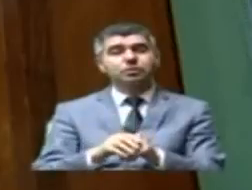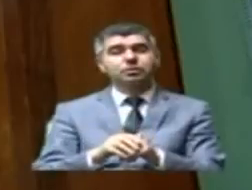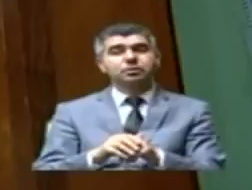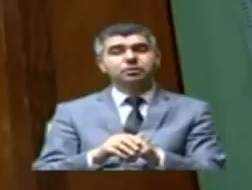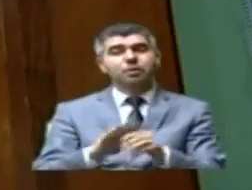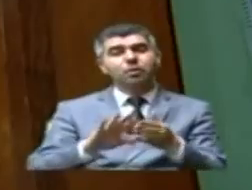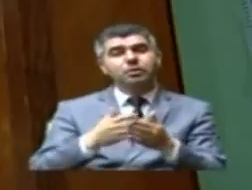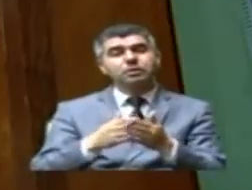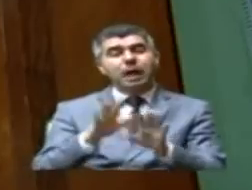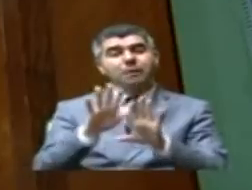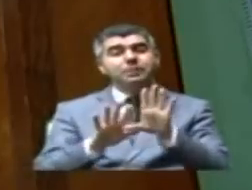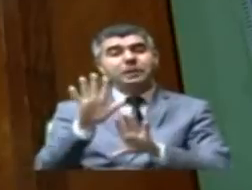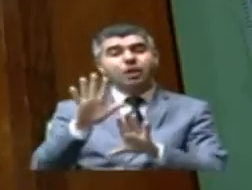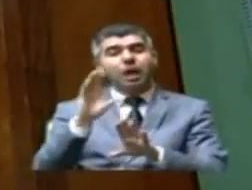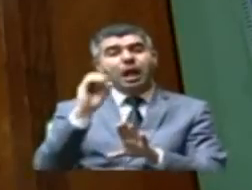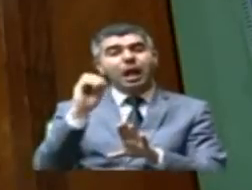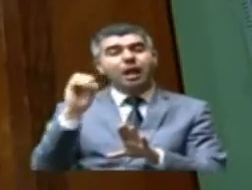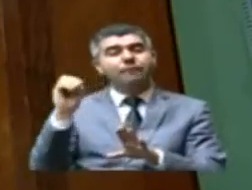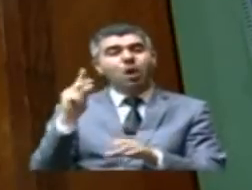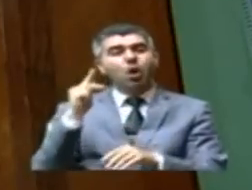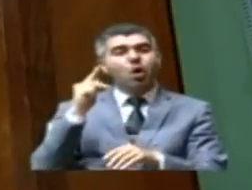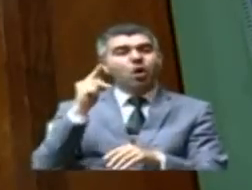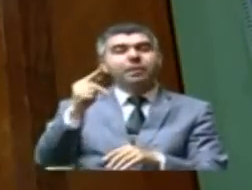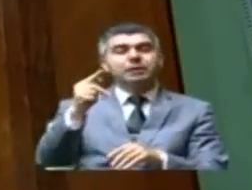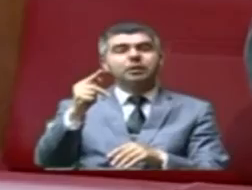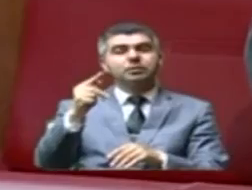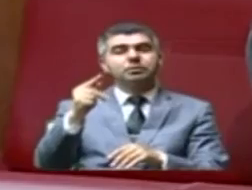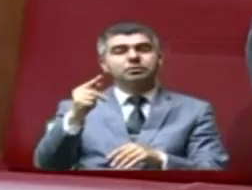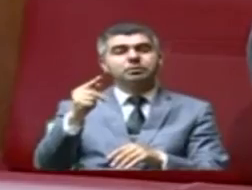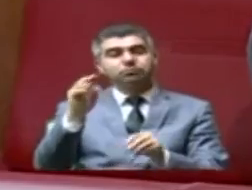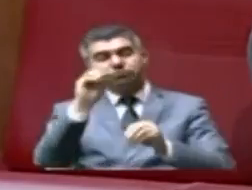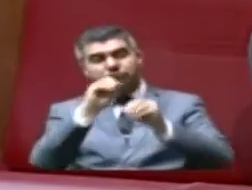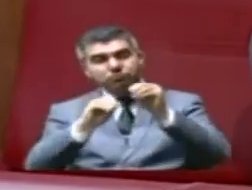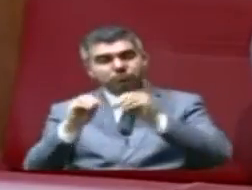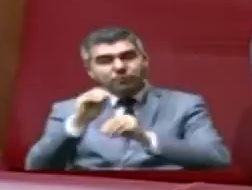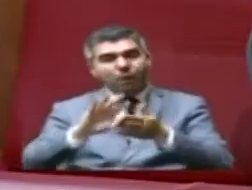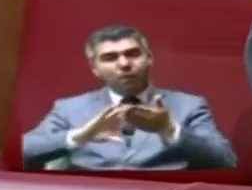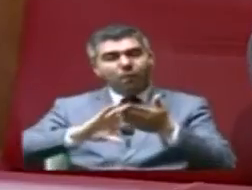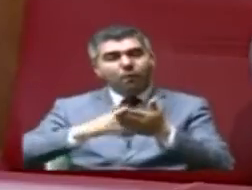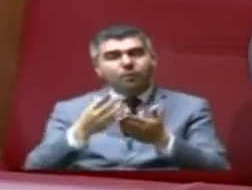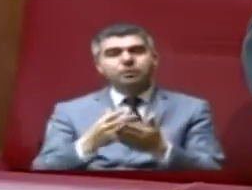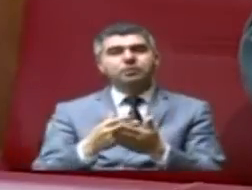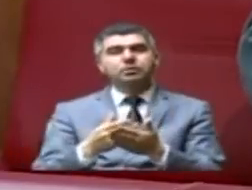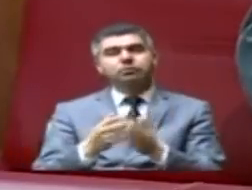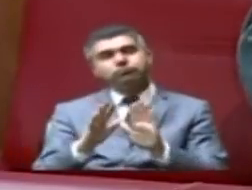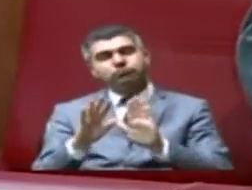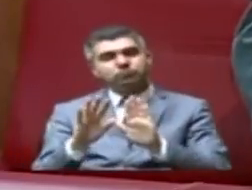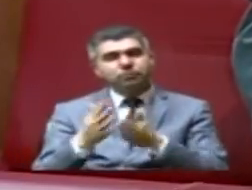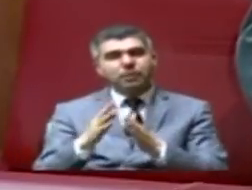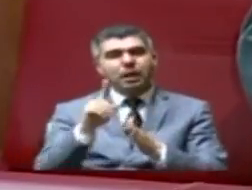واللي كان فيه 15000 كيلومتر. تنجز شحال السيد المستشار المحترم؟ تنجز حوالي